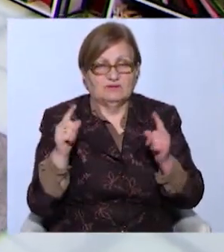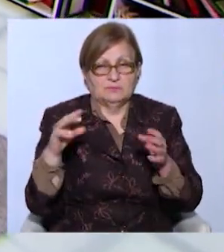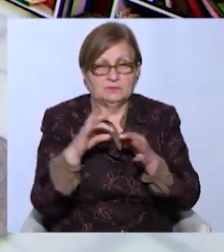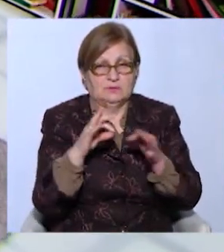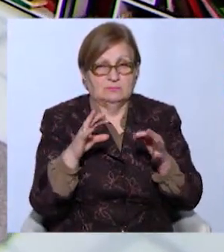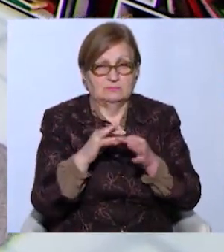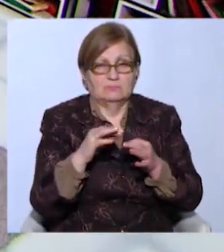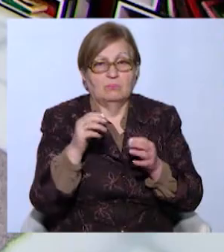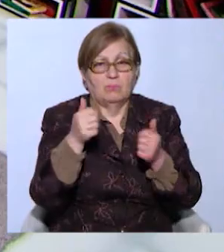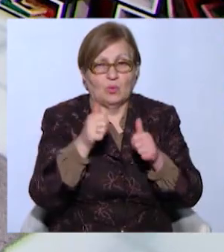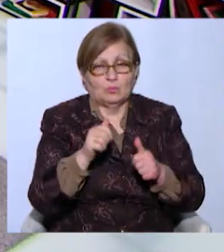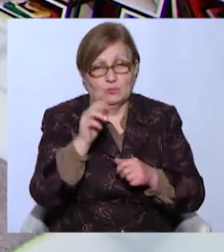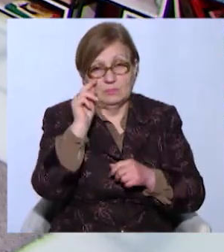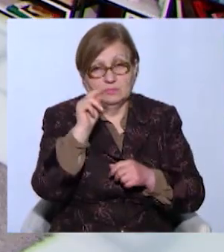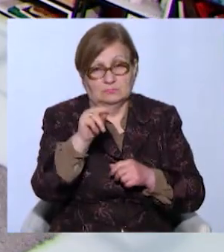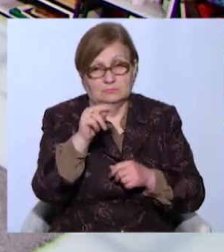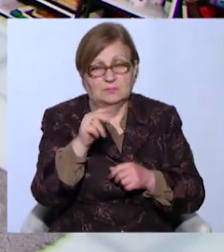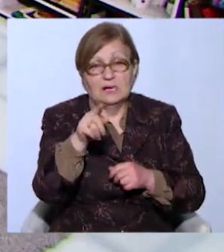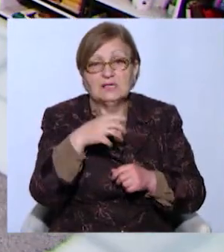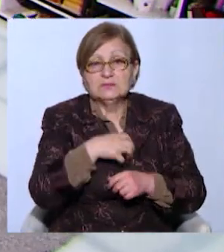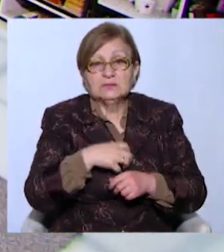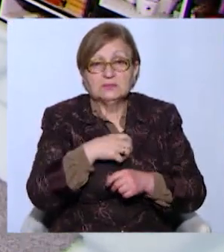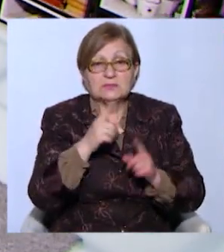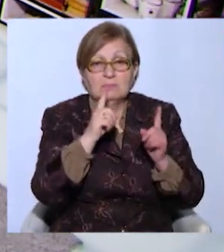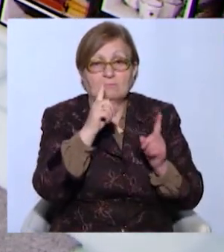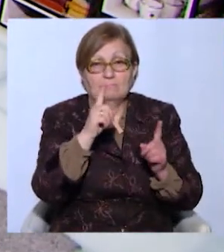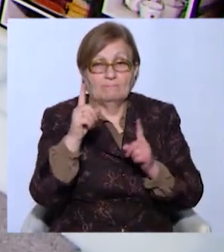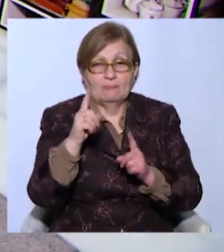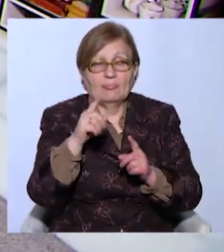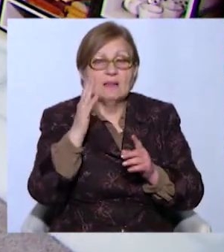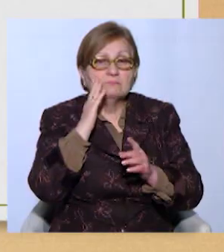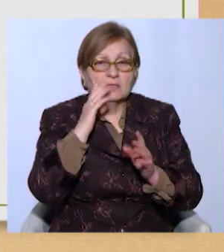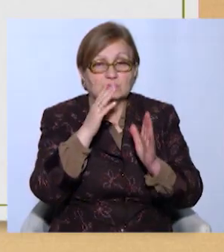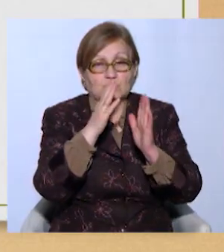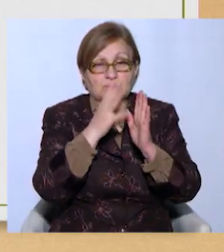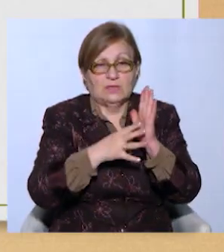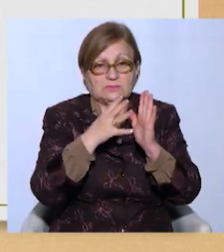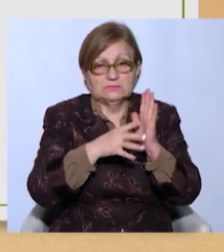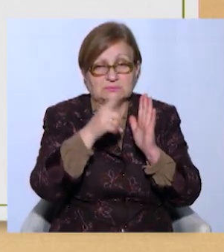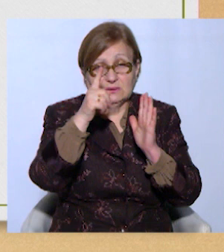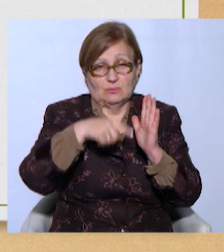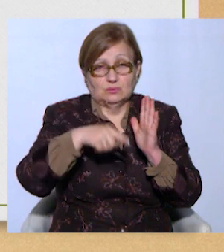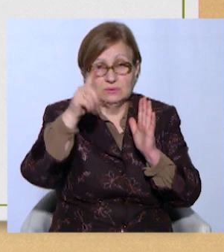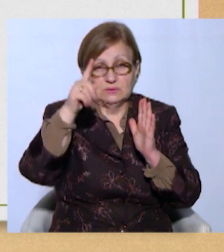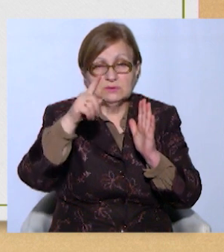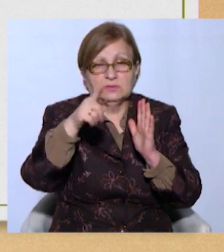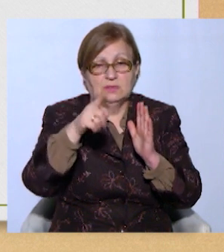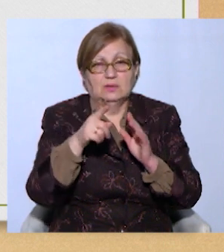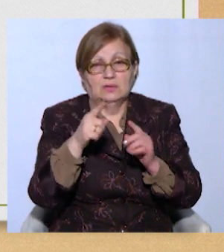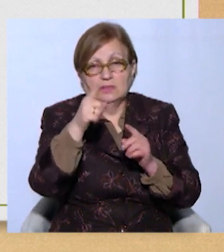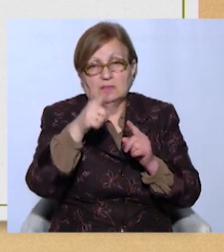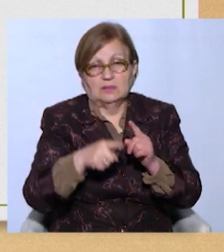დამაკავშირებელი ფორმულები მინდა შეგახსენოთ. ეს მნიშვნელოვანი მონაკვეთებია მართკუთხა სამკუთხედის სიმაღლე და სიმაღლის